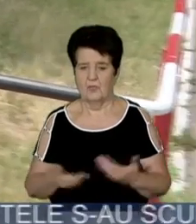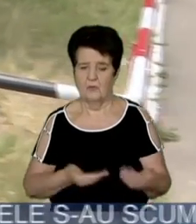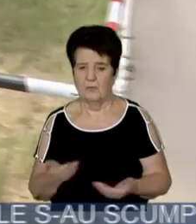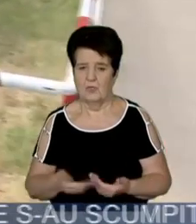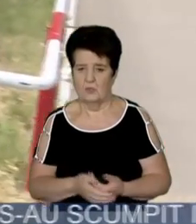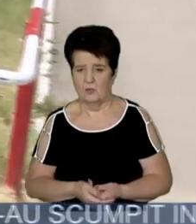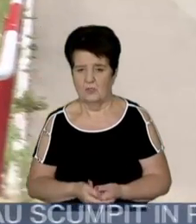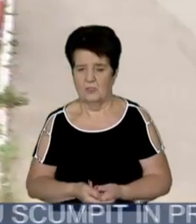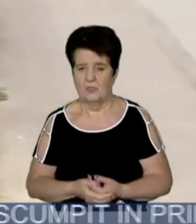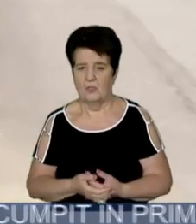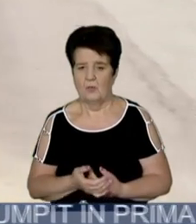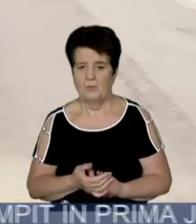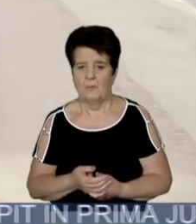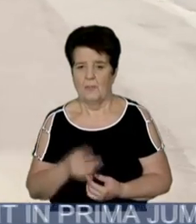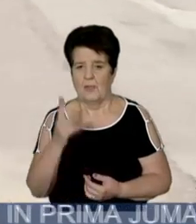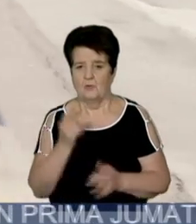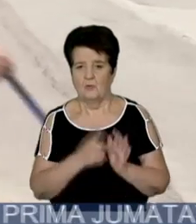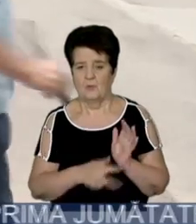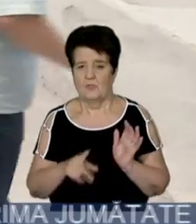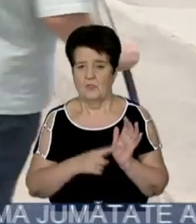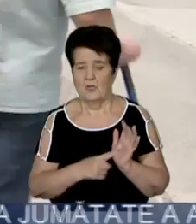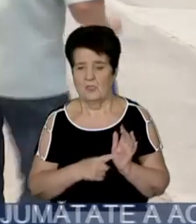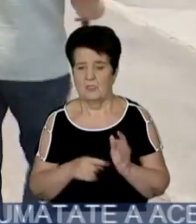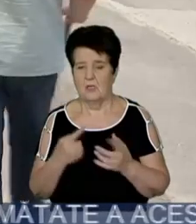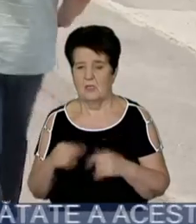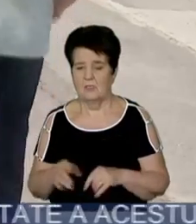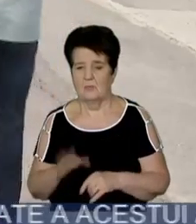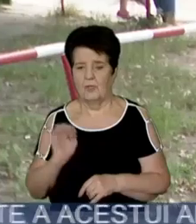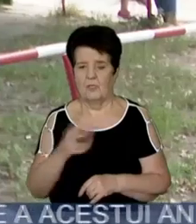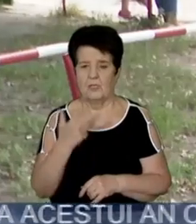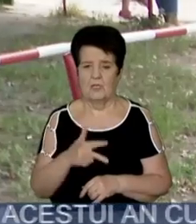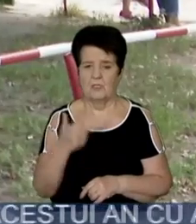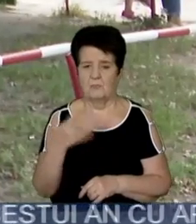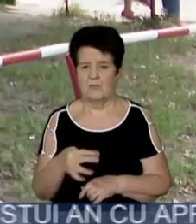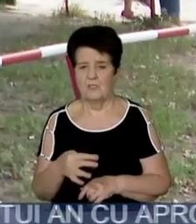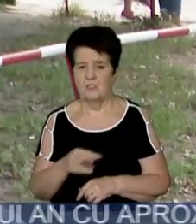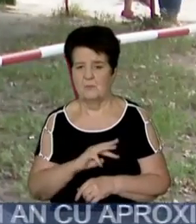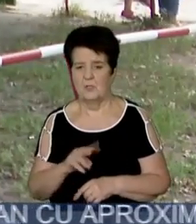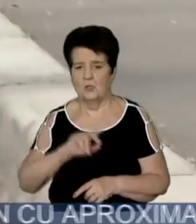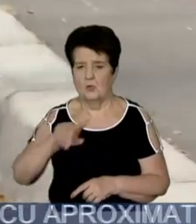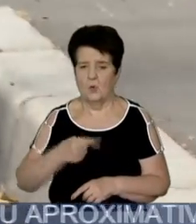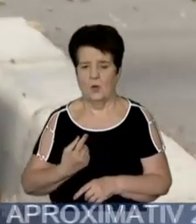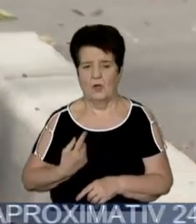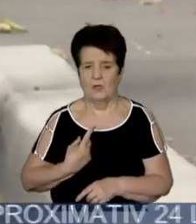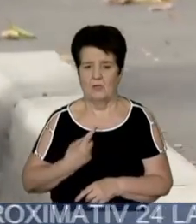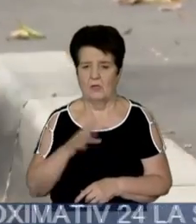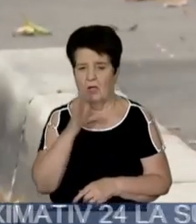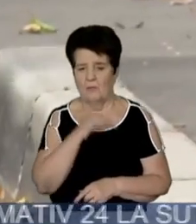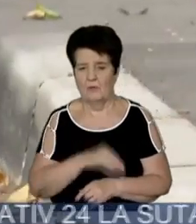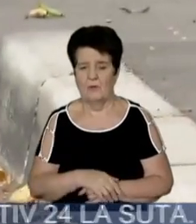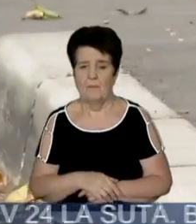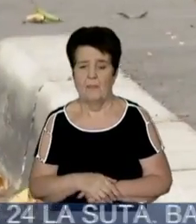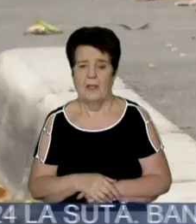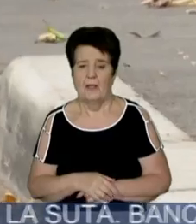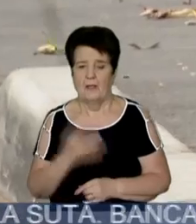În afară de 186 nu este niciun transport. Poate și 30 de minute, poate și 40 de minute, poate și o oră. Persoanele cu